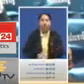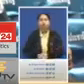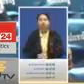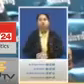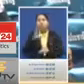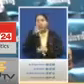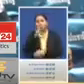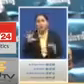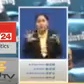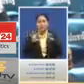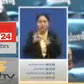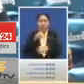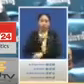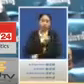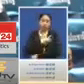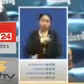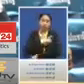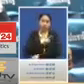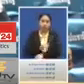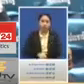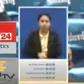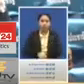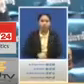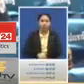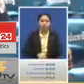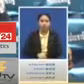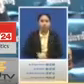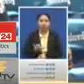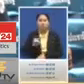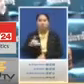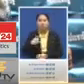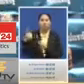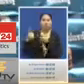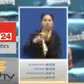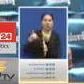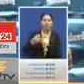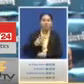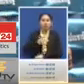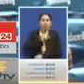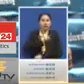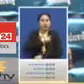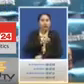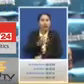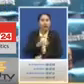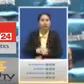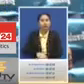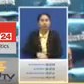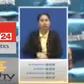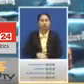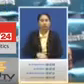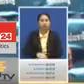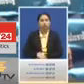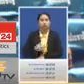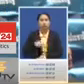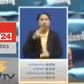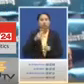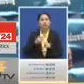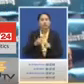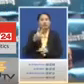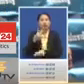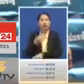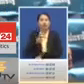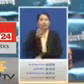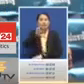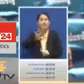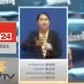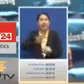องศาสนาหลายคนคงจะถามว่าผมศาสนาอะไรไม่ต้องพูดครับนามสกุลมุฮัมมัดแ